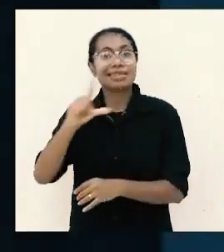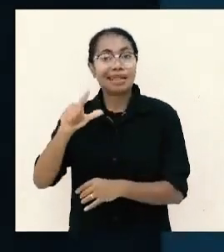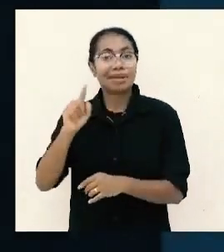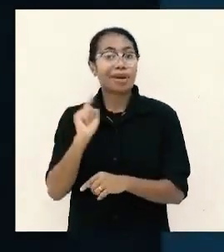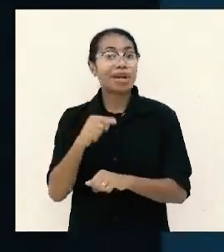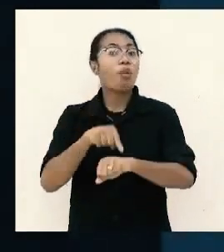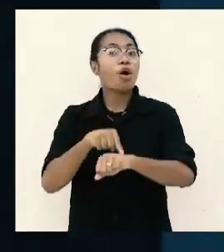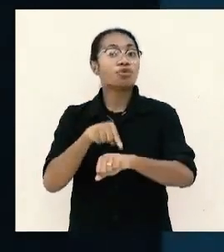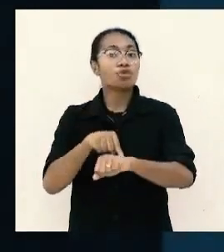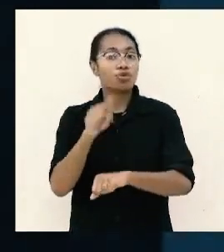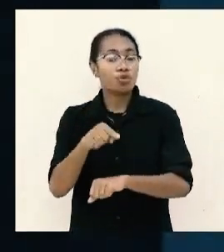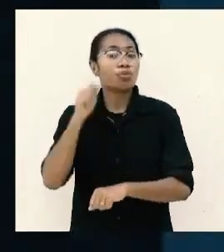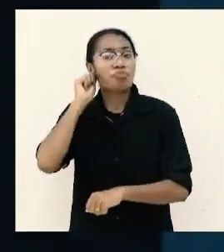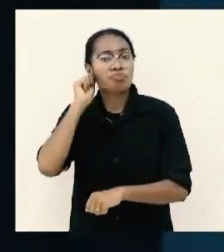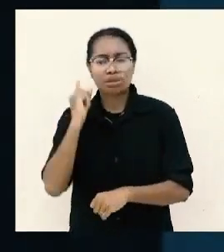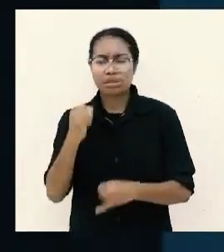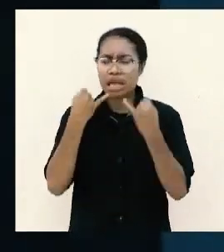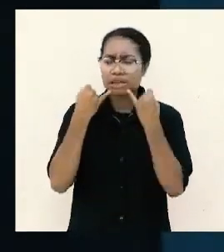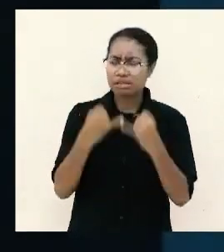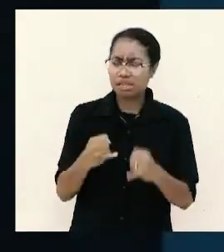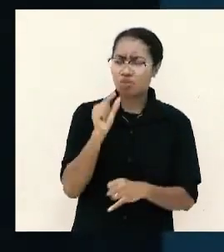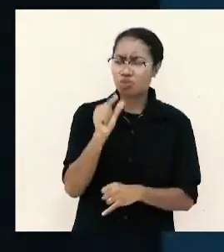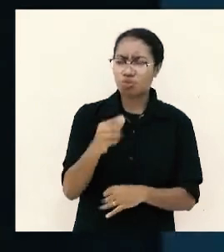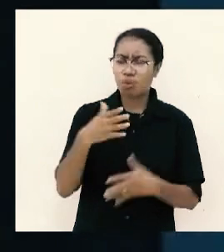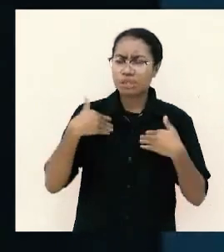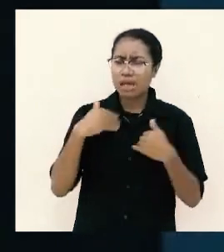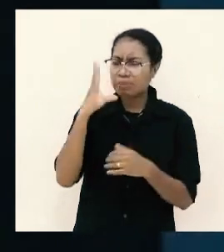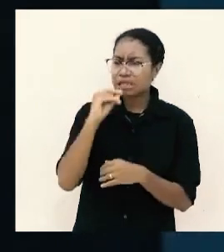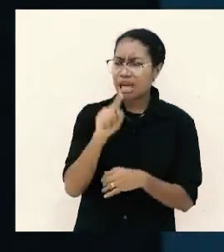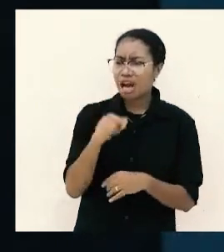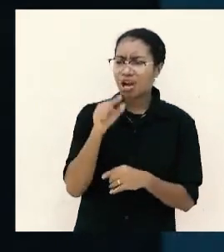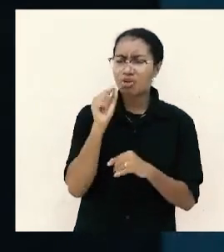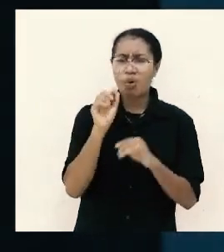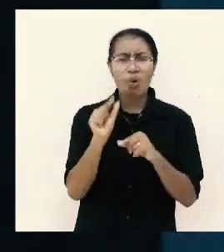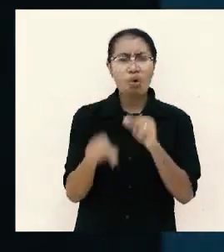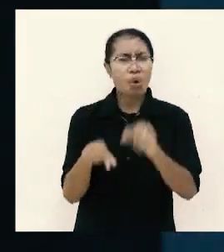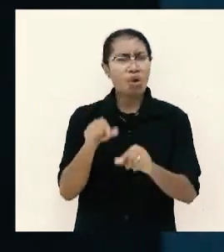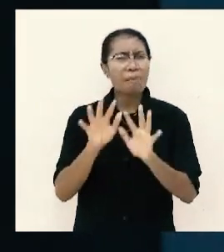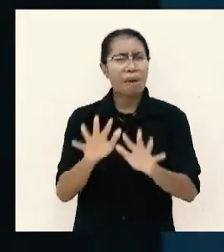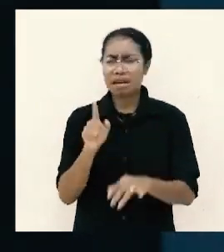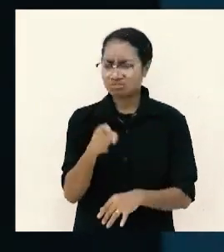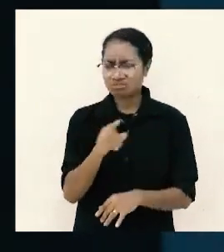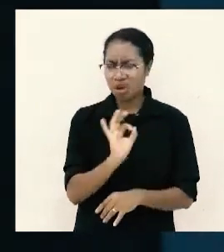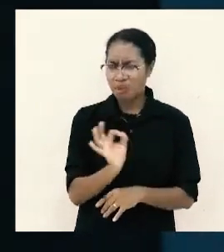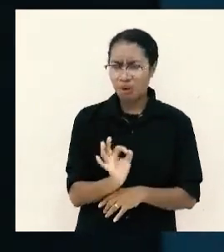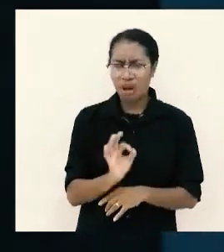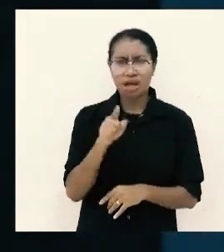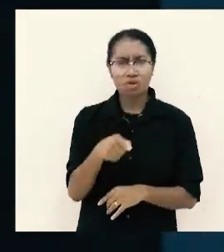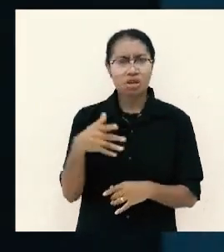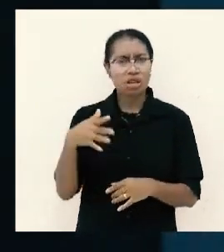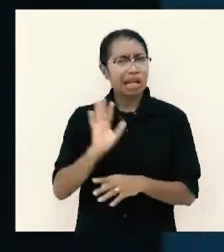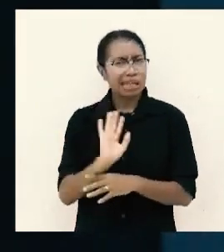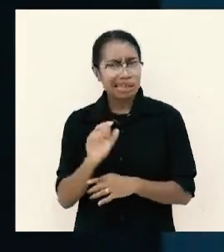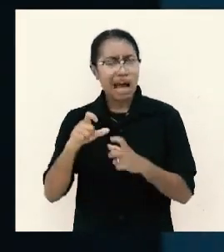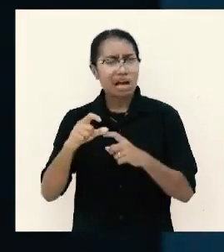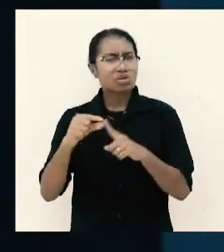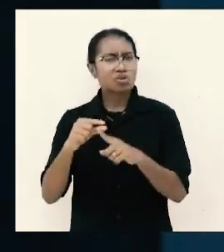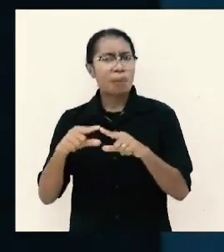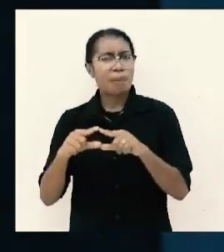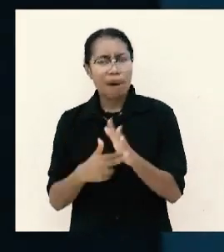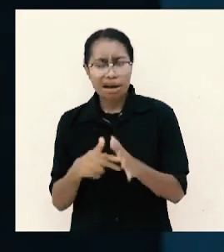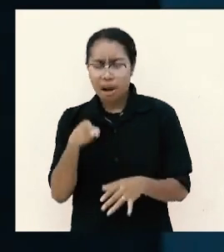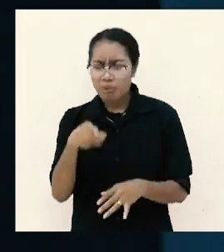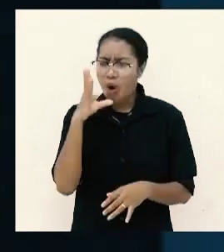-perempuan tidak diizinkan untuk bicara di muka umum tidak sopan bahwa perempuan bicara atau